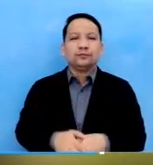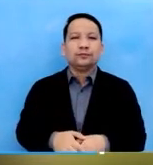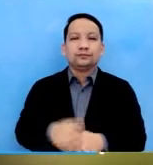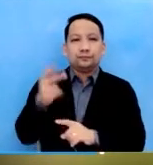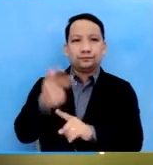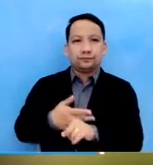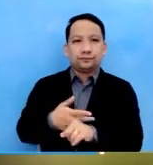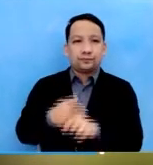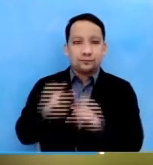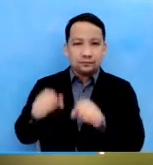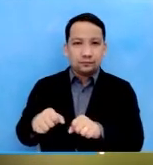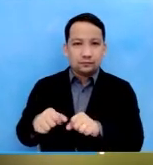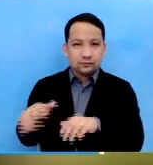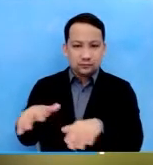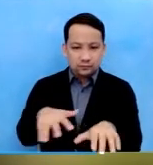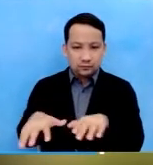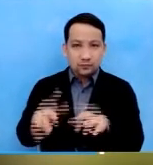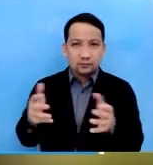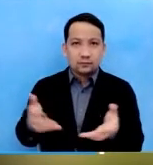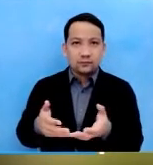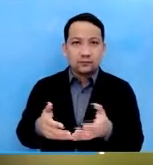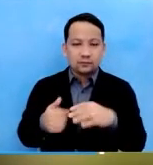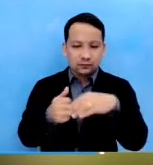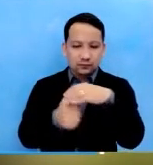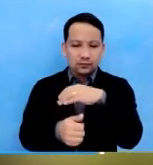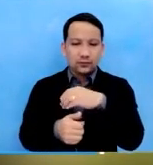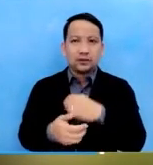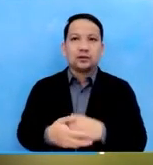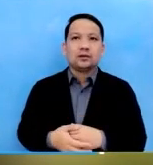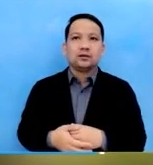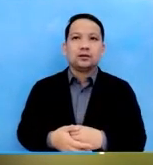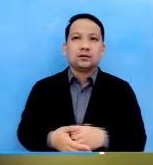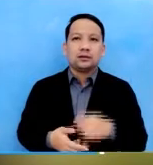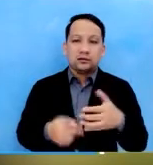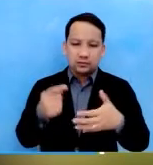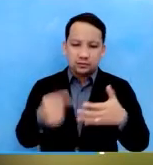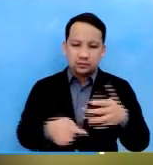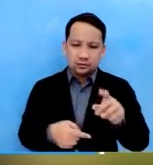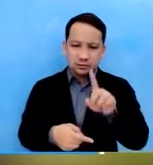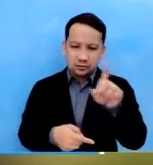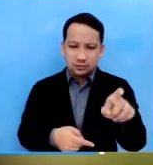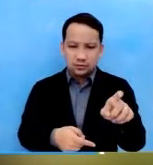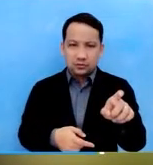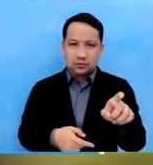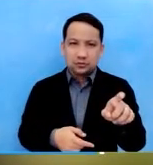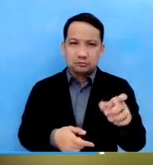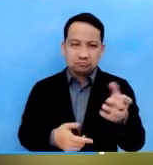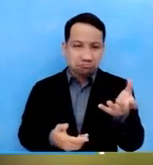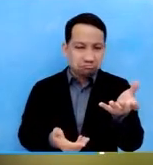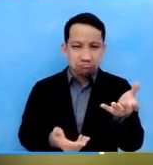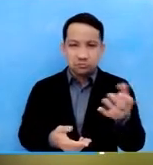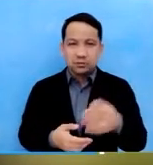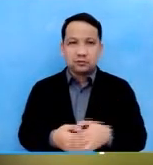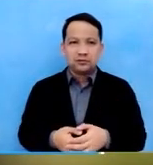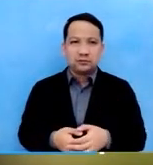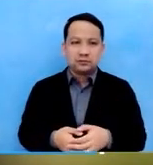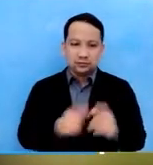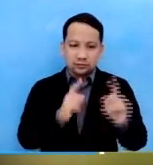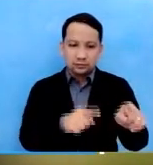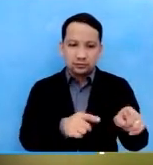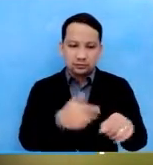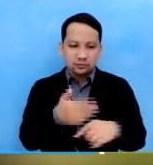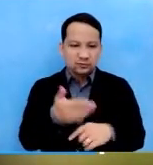nagkaroon din po ng lindol dito nga po sa Abra. Ano po yung, ano, I guess, yung naging response nyo